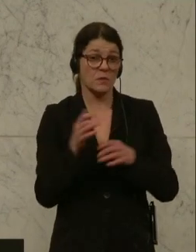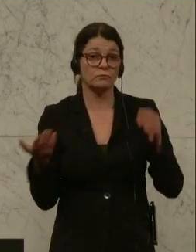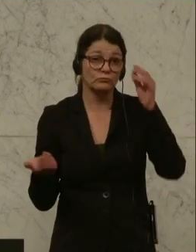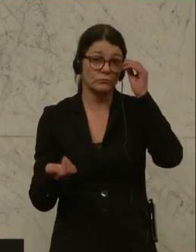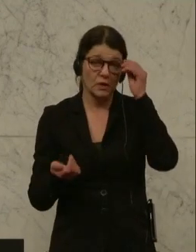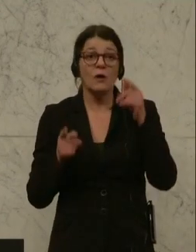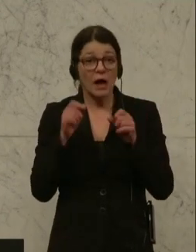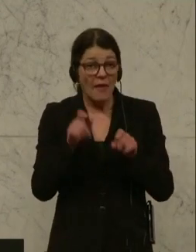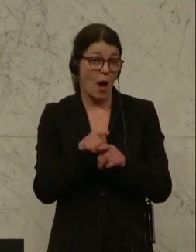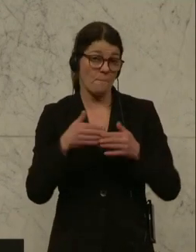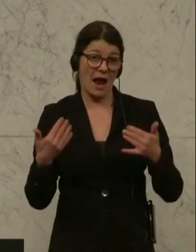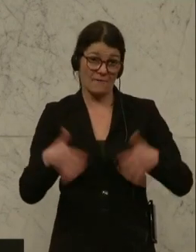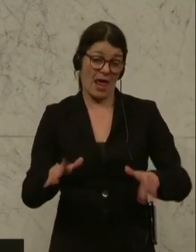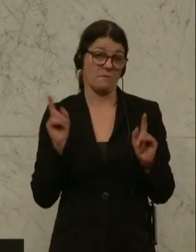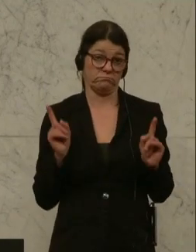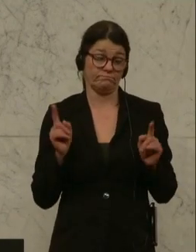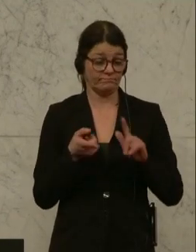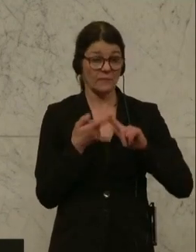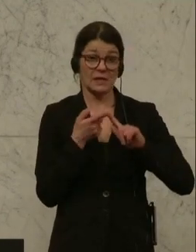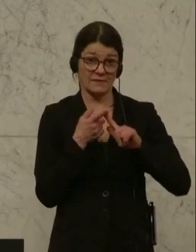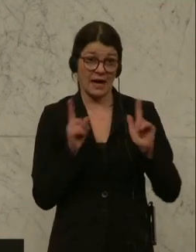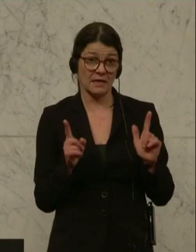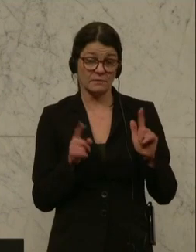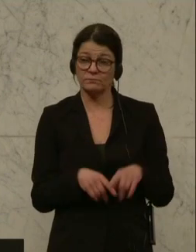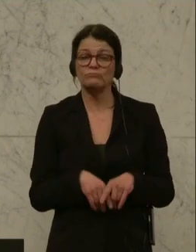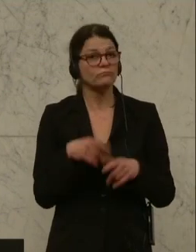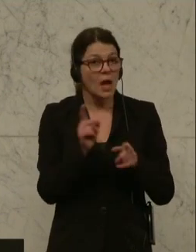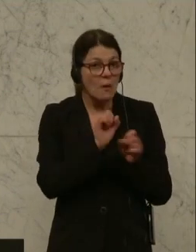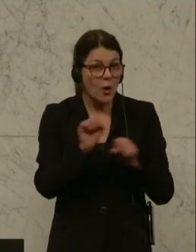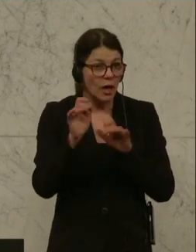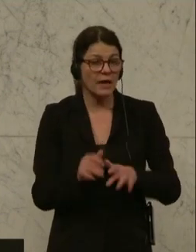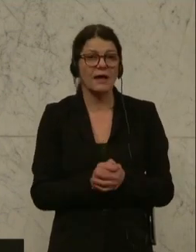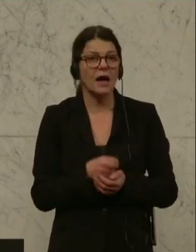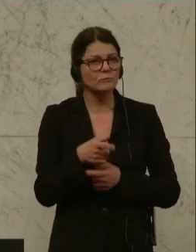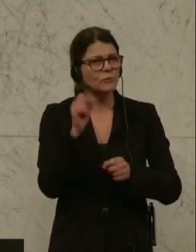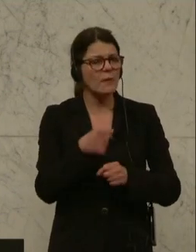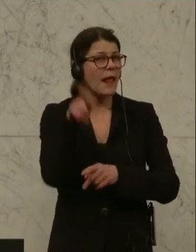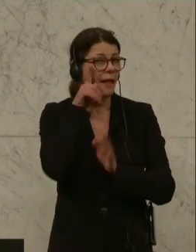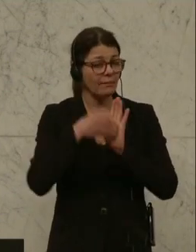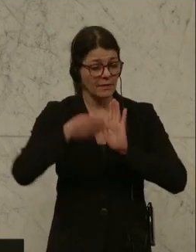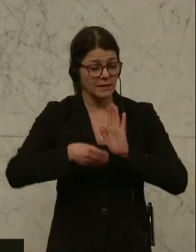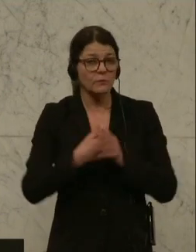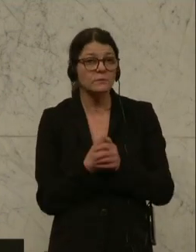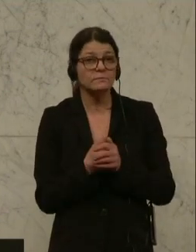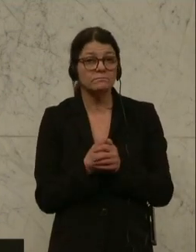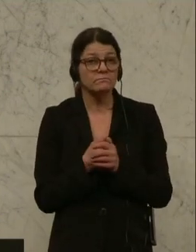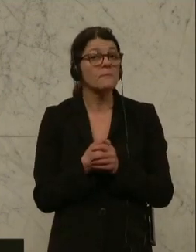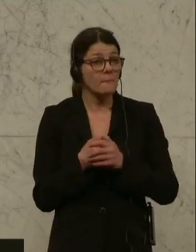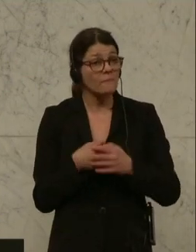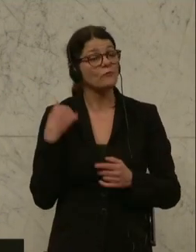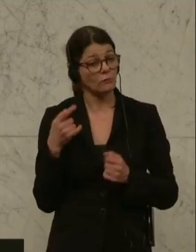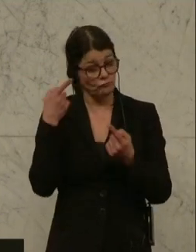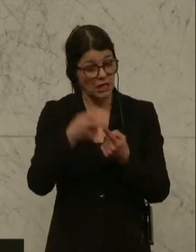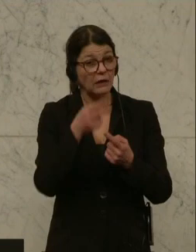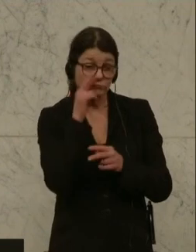barrierefrei zweitens sie haben die Möglichkeit mittels Händler sie handysignatur direkt Einsicht